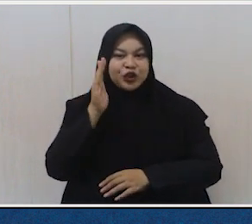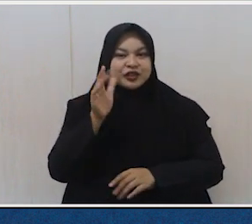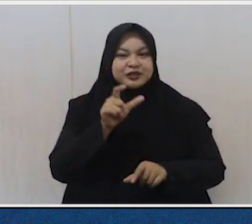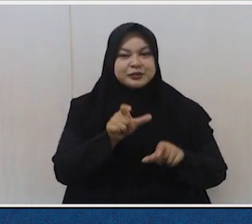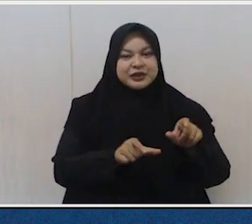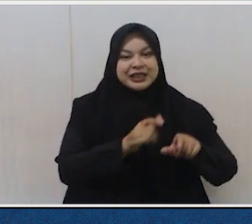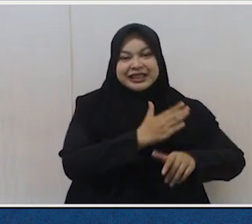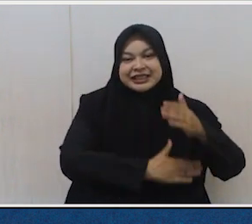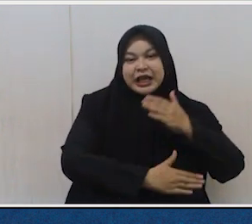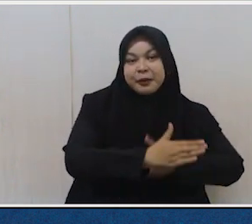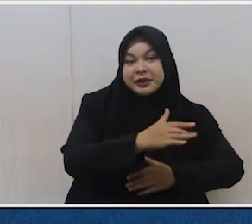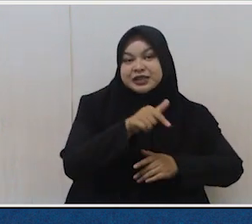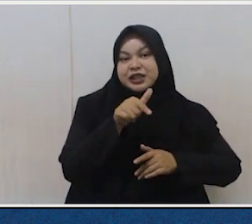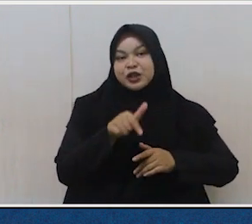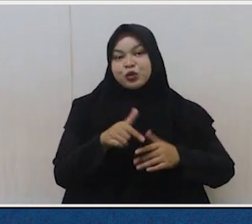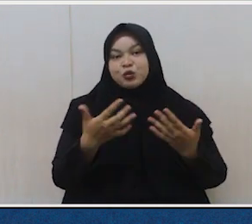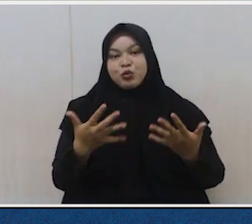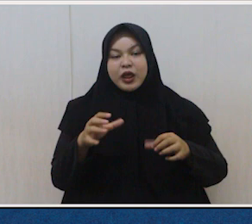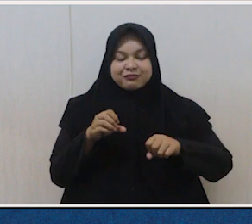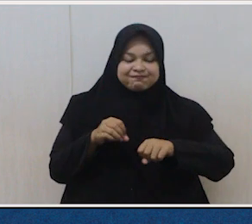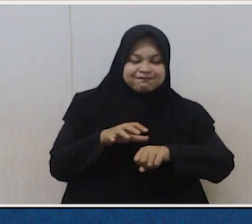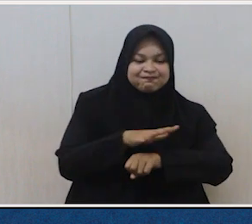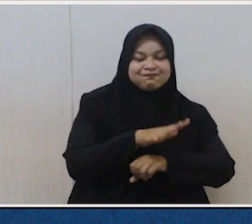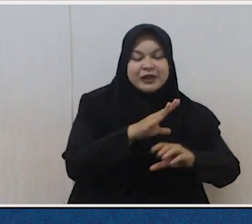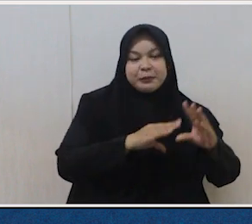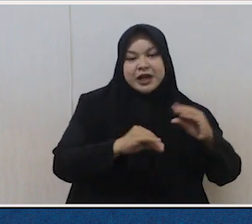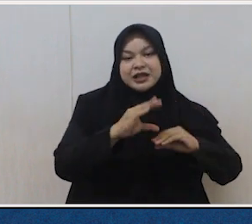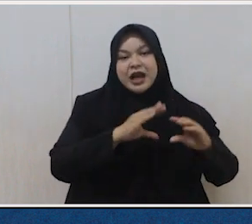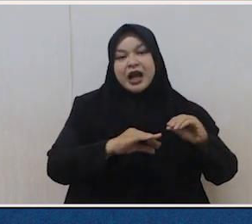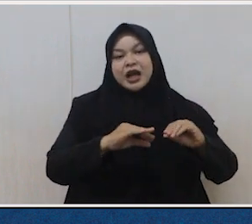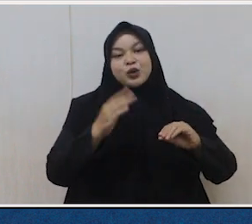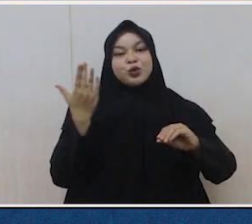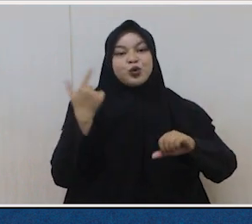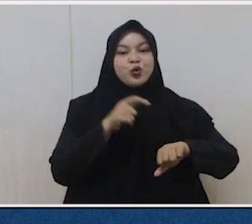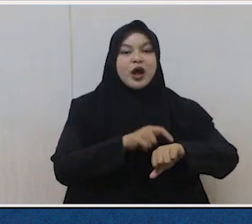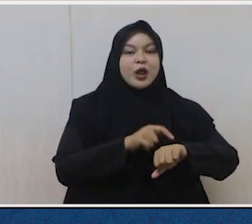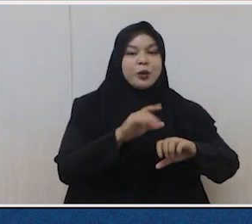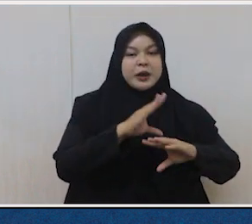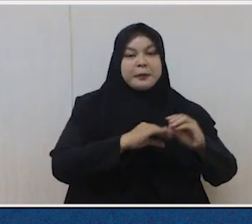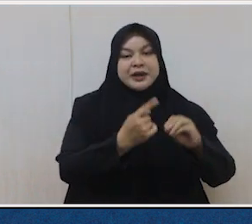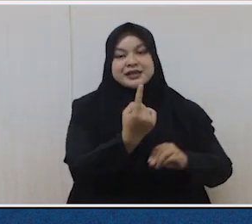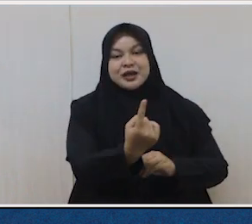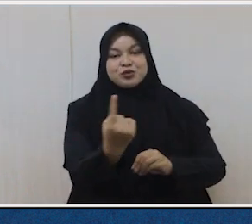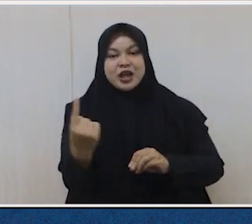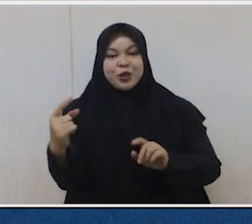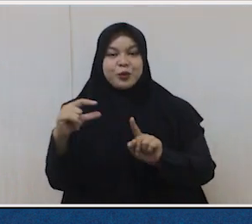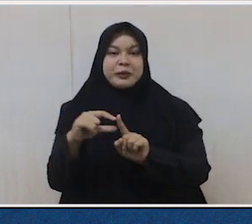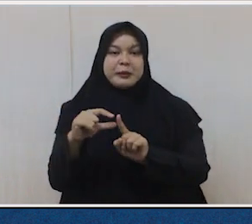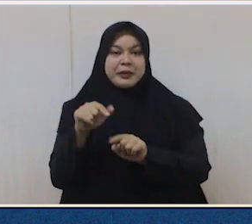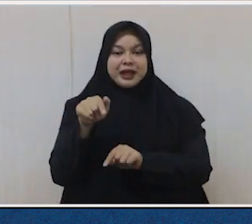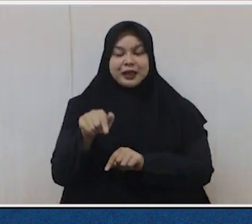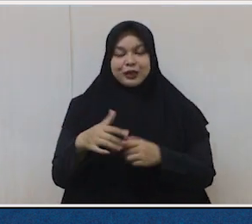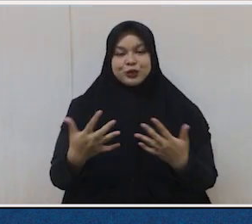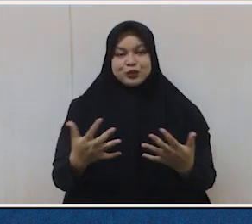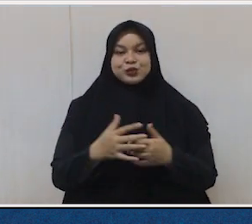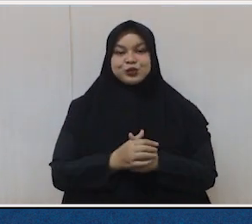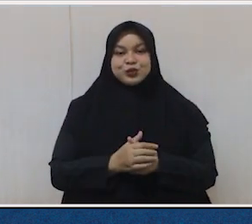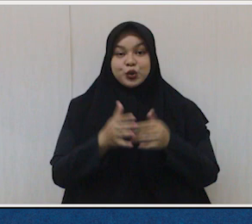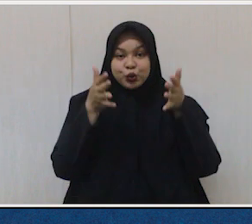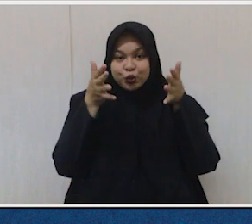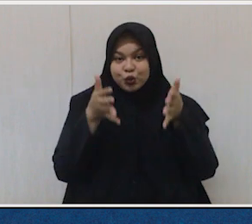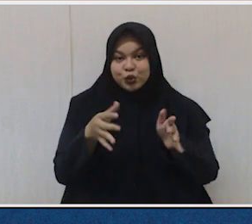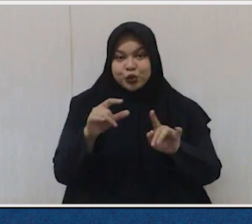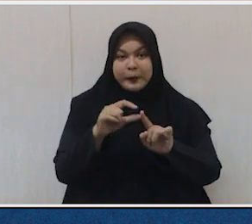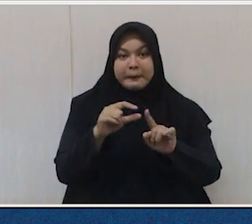di di banyak Kementerian karena mereka sudah terpapar pembahasannya ketika membahas satusatu peratu PP itu nah khusus untuk